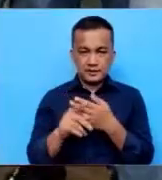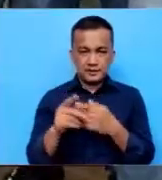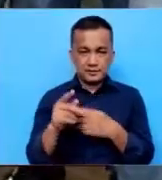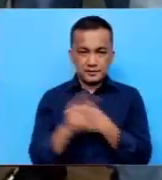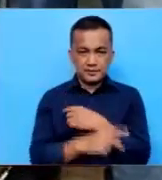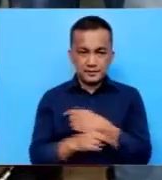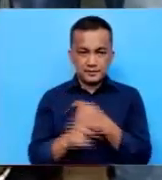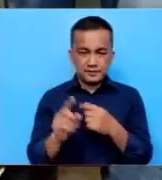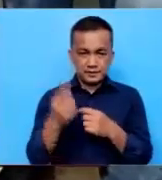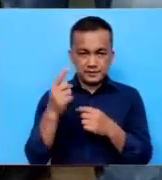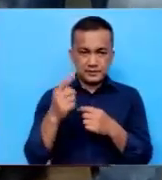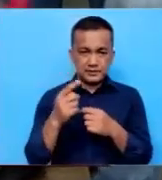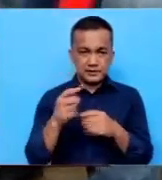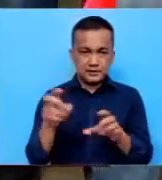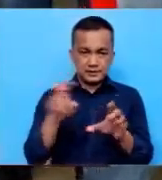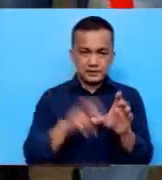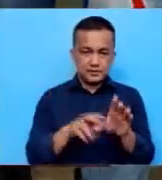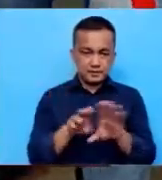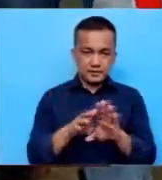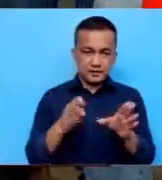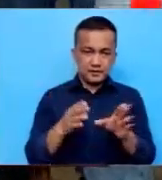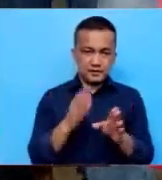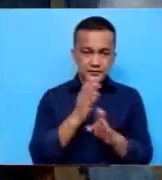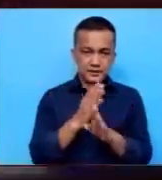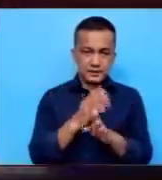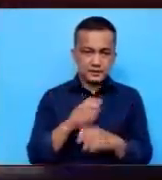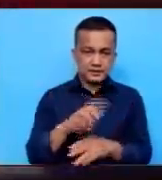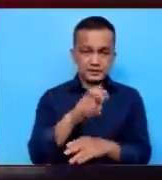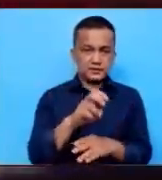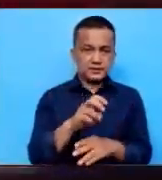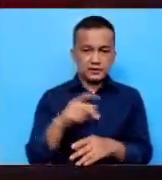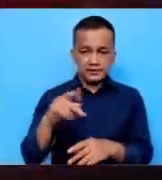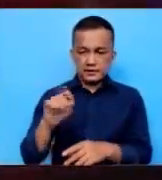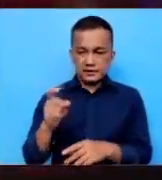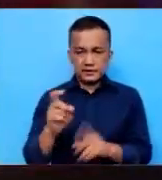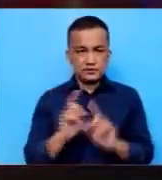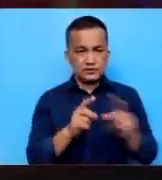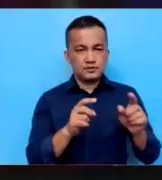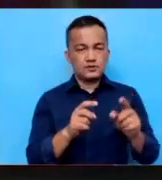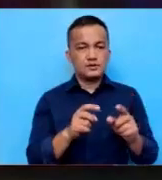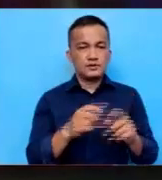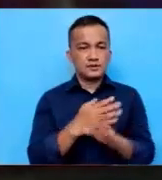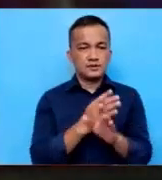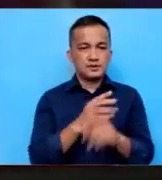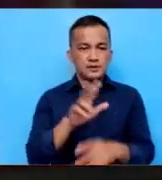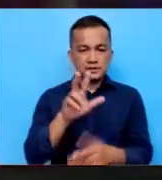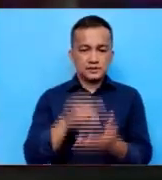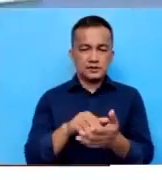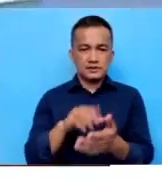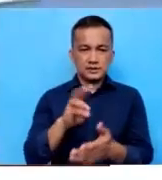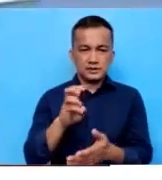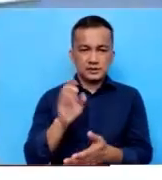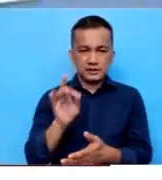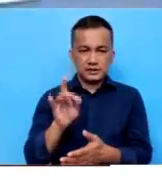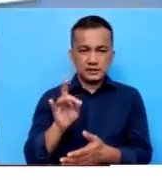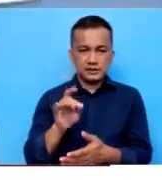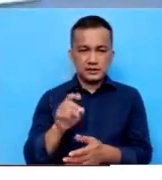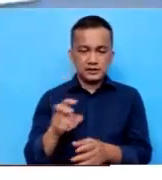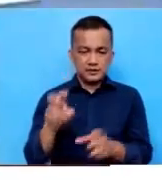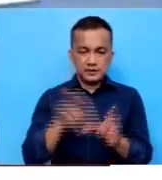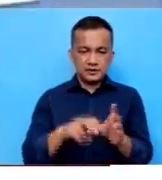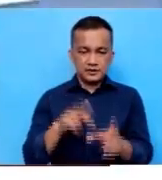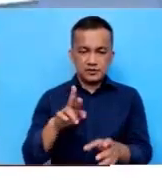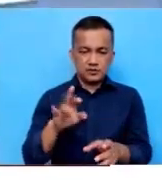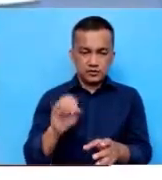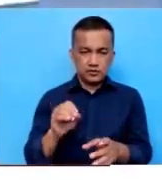ng kabubukas pa lang na bus route na PITEX to Davao sa 3,680 pesos na pasahe sa Roro. Pero para sa unang biyahe